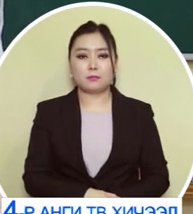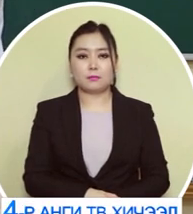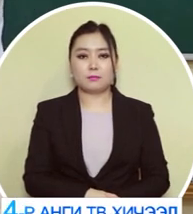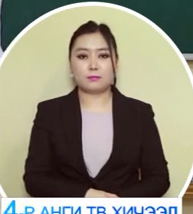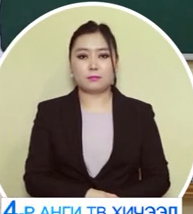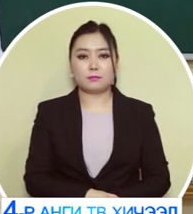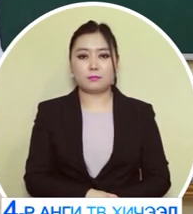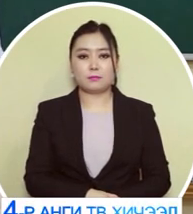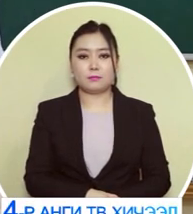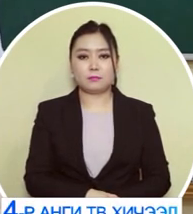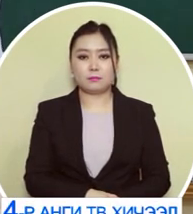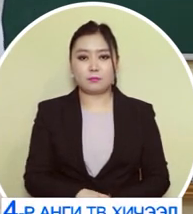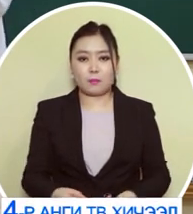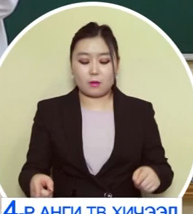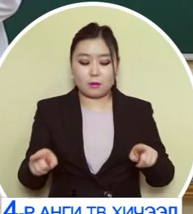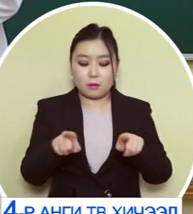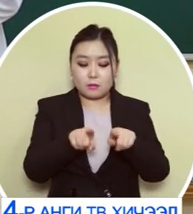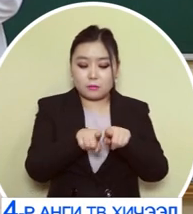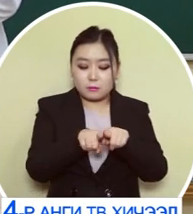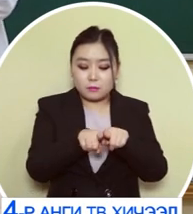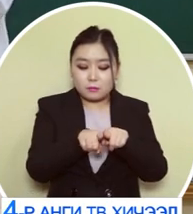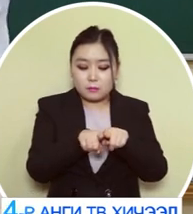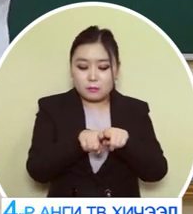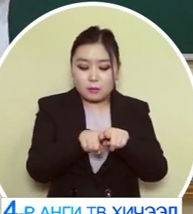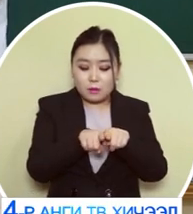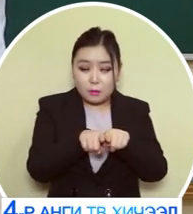Екіншіде сымның екі ұшын айқастырып бұраймыз.